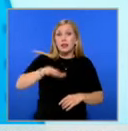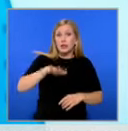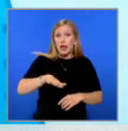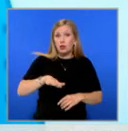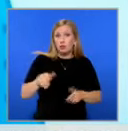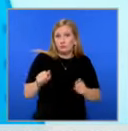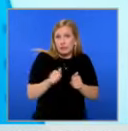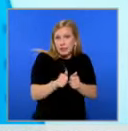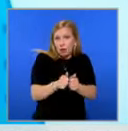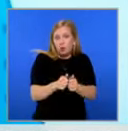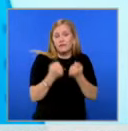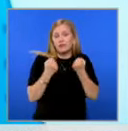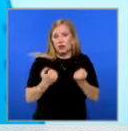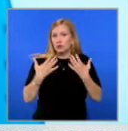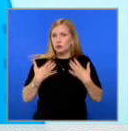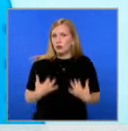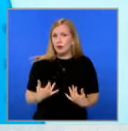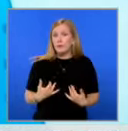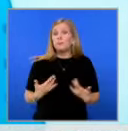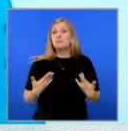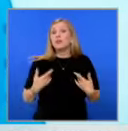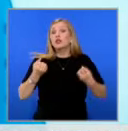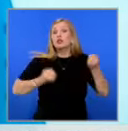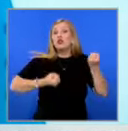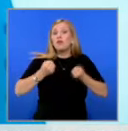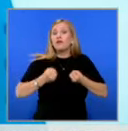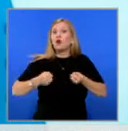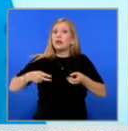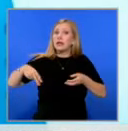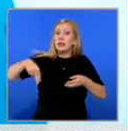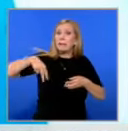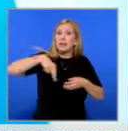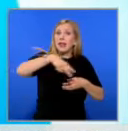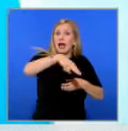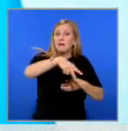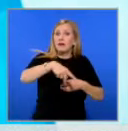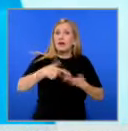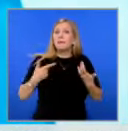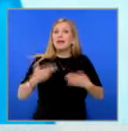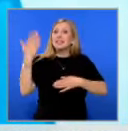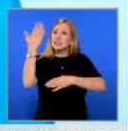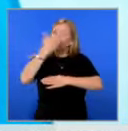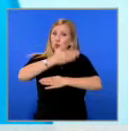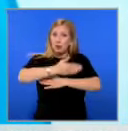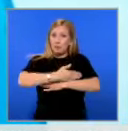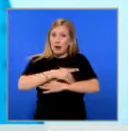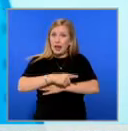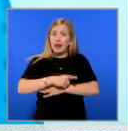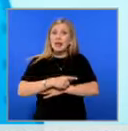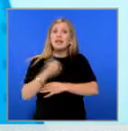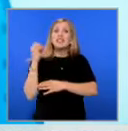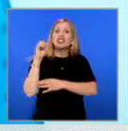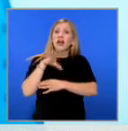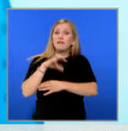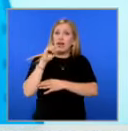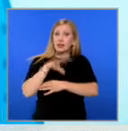е в тежко състояние по първоначална информация шофьорът тръгнал да преминава през жп прелеза при спусната бариера и червен